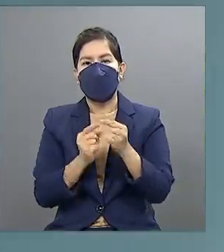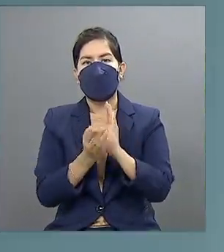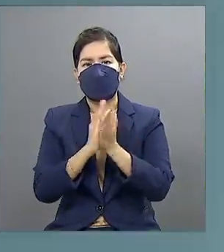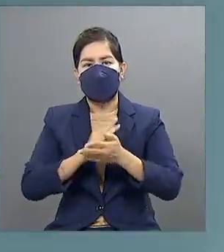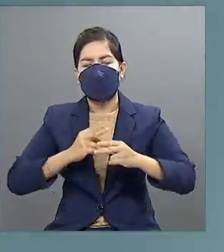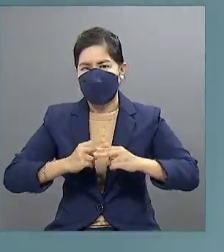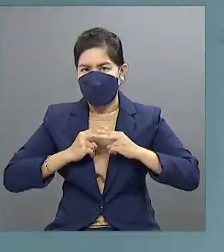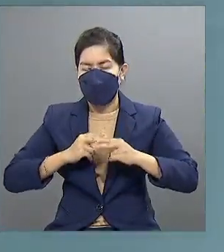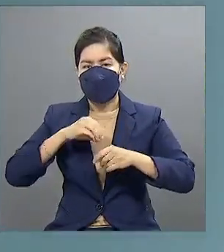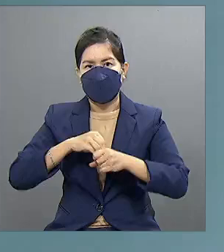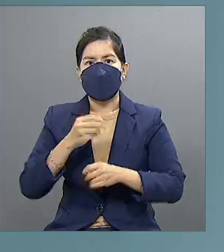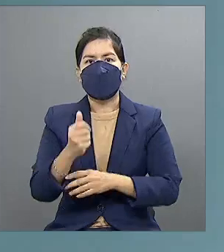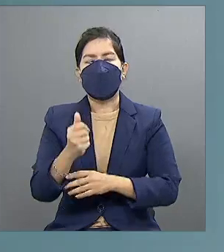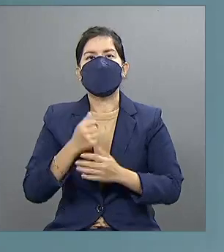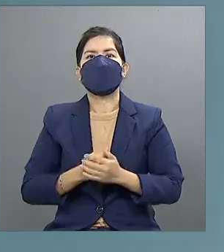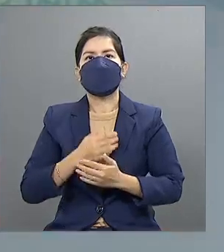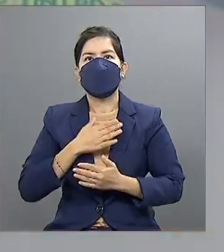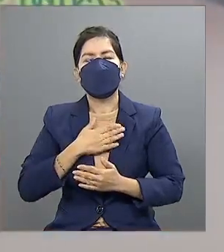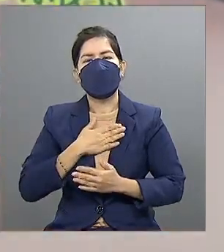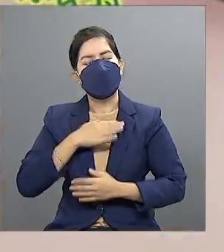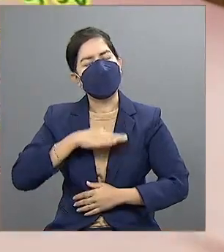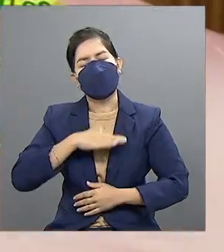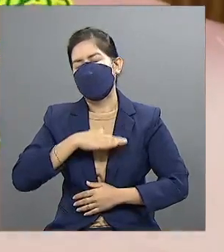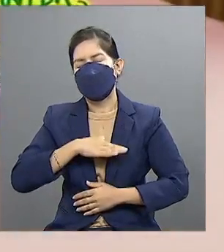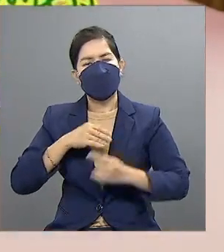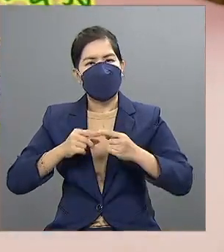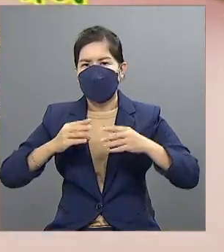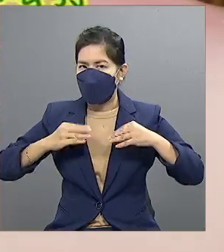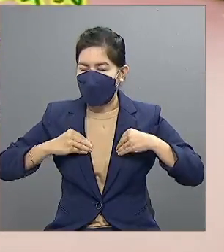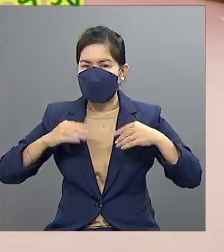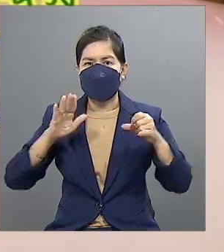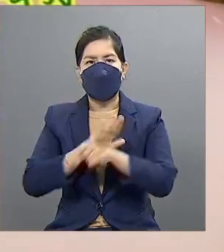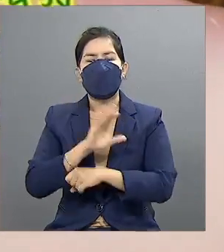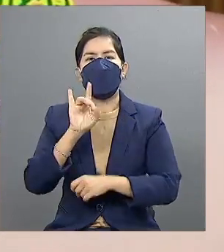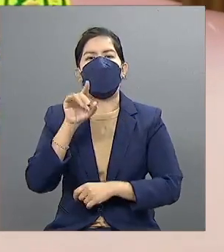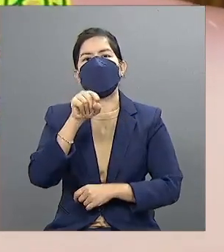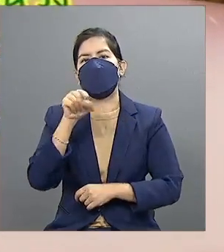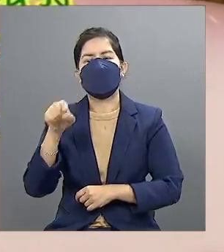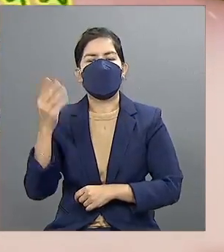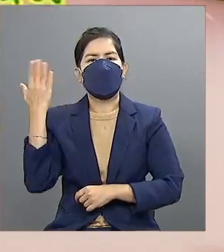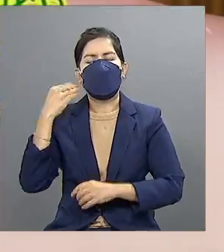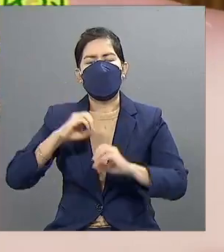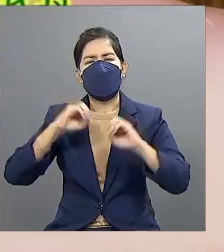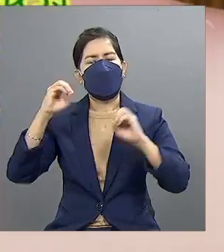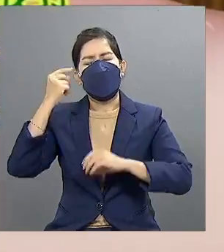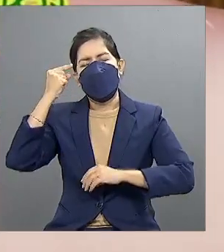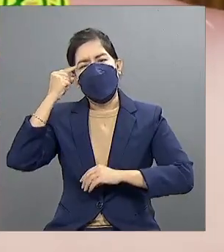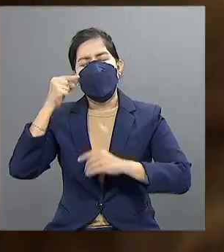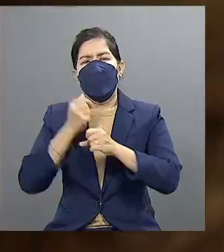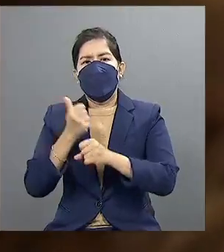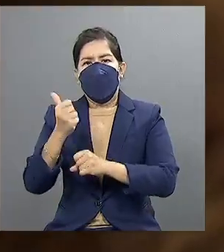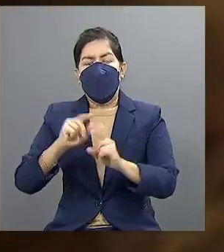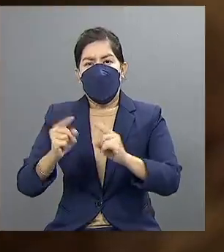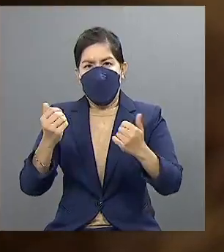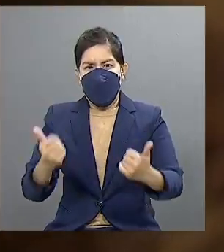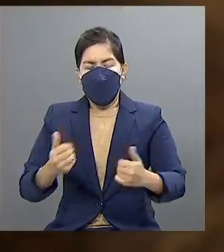เองเชื่อโดยปราศจากข้อสงสัยทุกอย่างนะครับจากที่ไม่เคยเชื่อว่ามันทำได้จริงๆนะจนนำมาวันนี้นะฮะผ